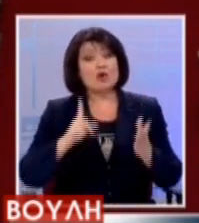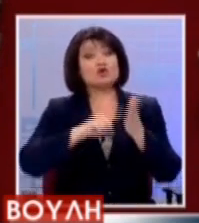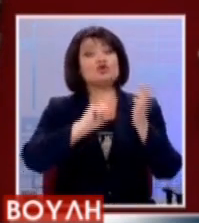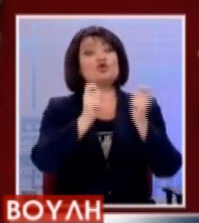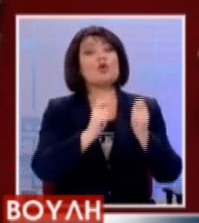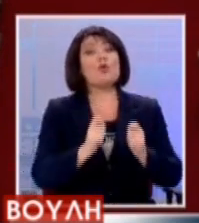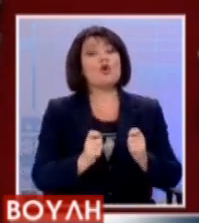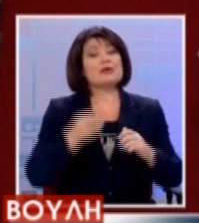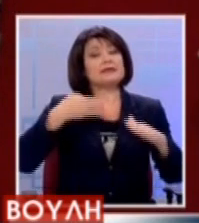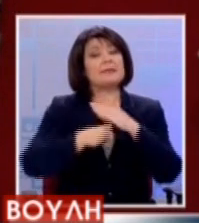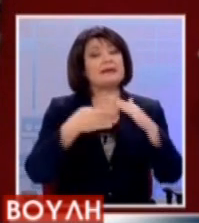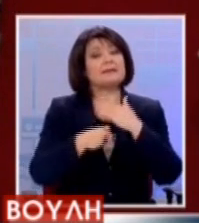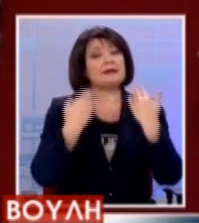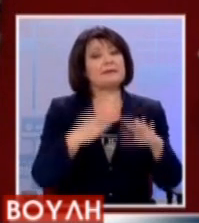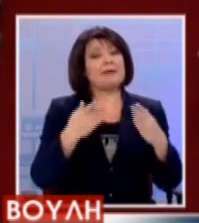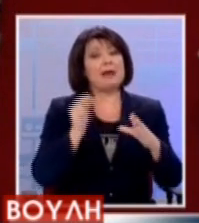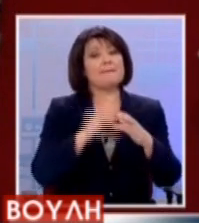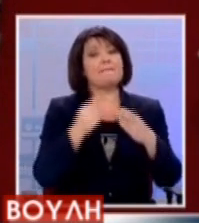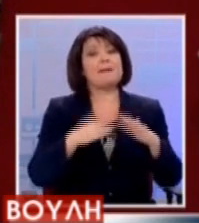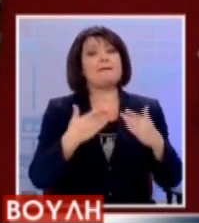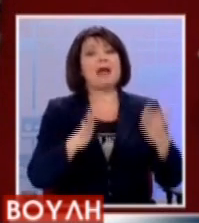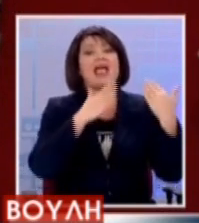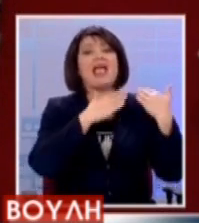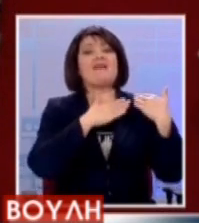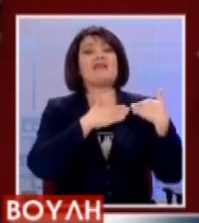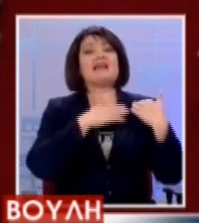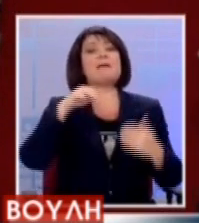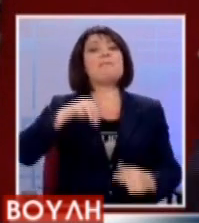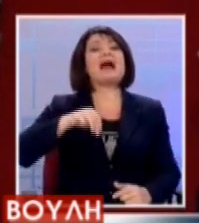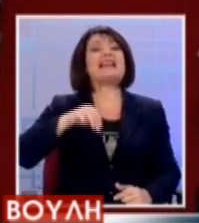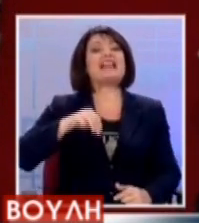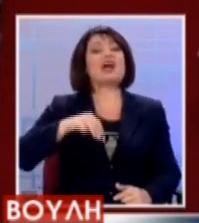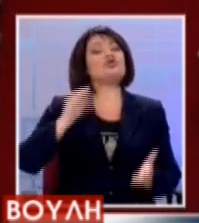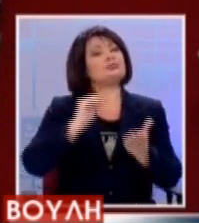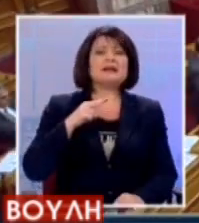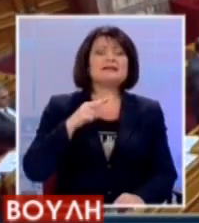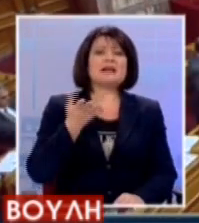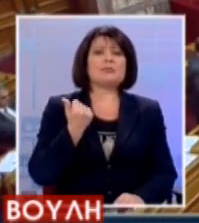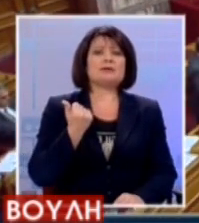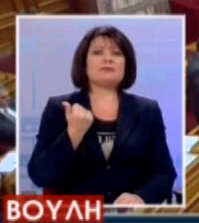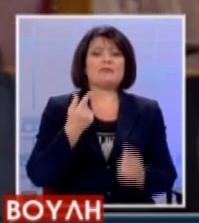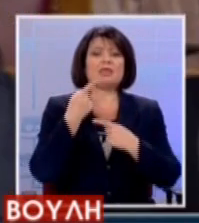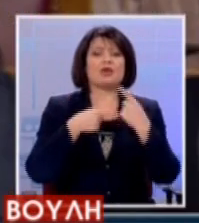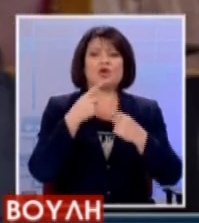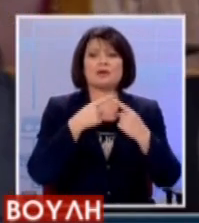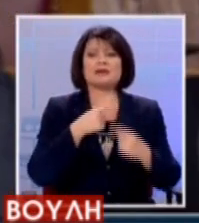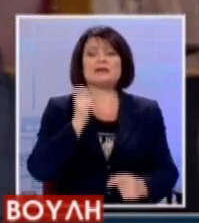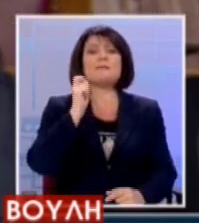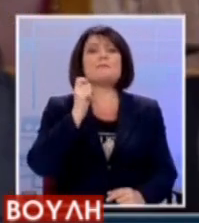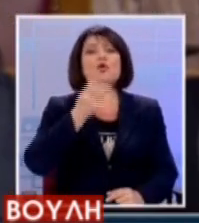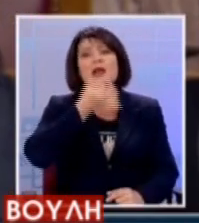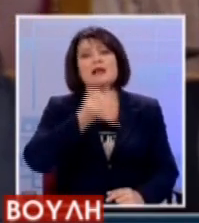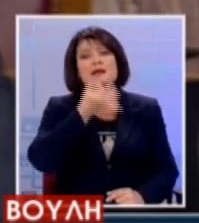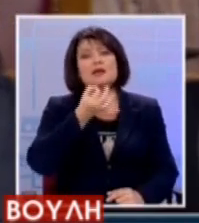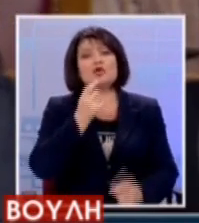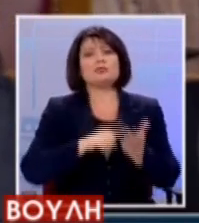τροπολογιών που πέρασαν και ήρθαν εδώ και ψηφίστηκαν με ευθύνη του κυρίου Μπαλτάκου. Και μετά ξανασυζητάμε. Ο πολιτικός λόγος